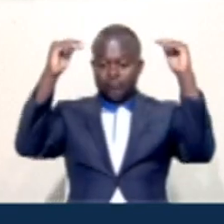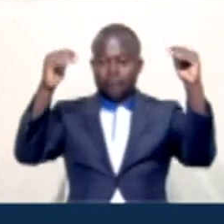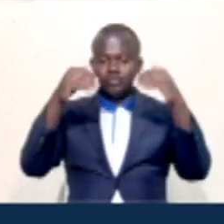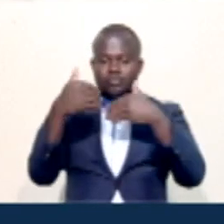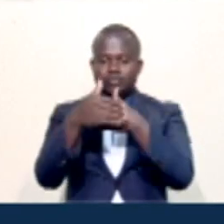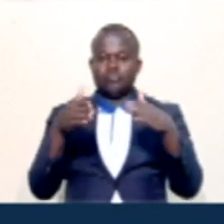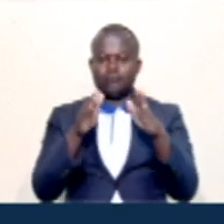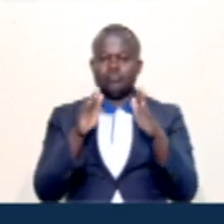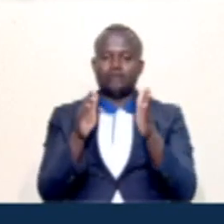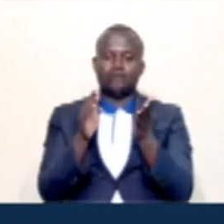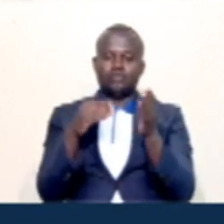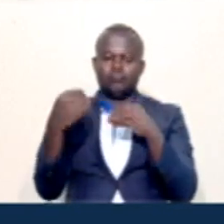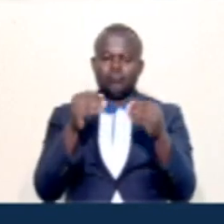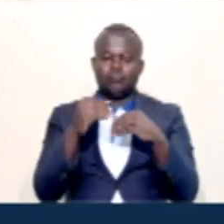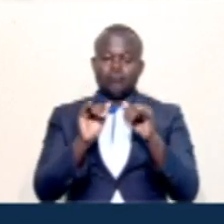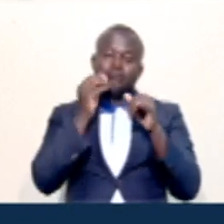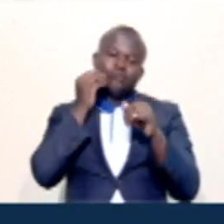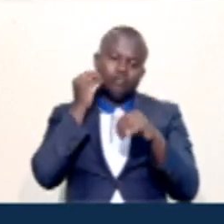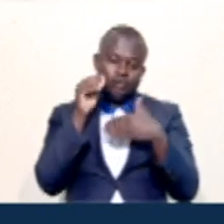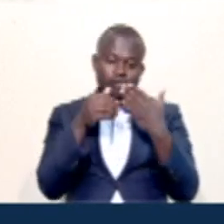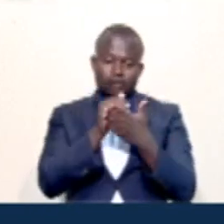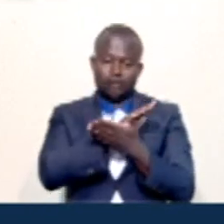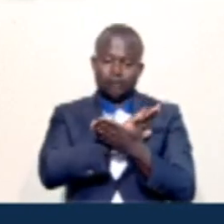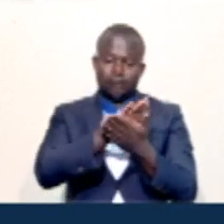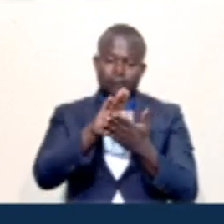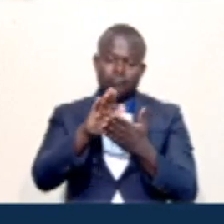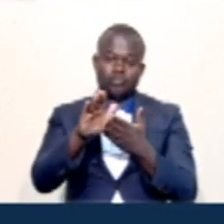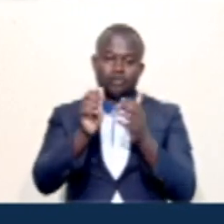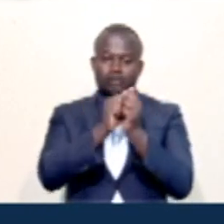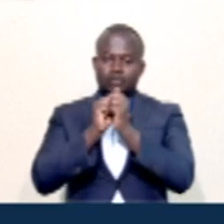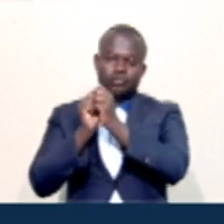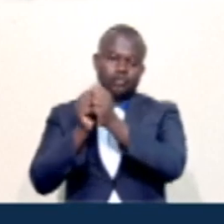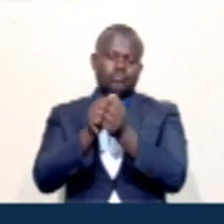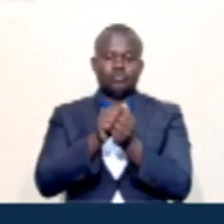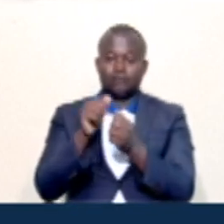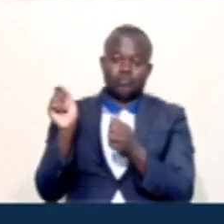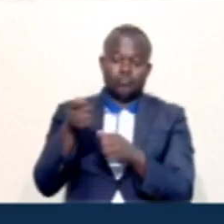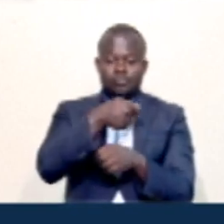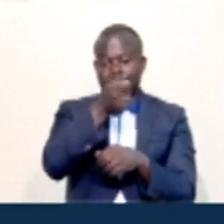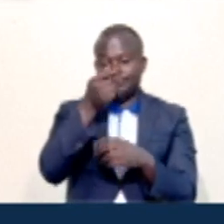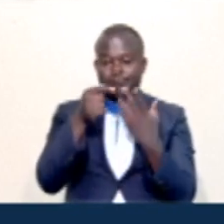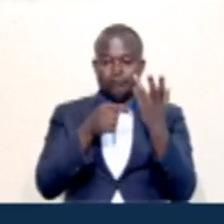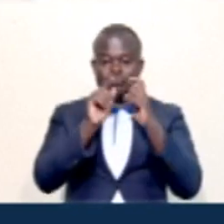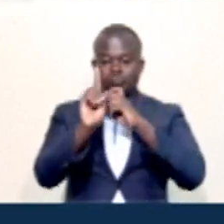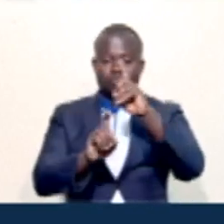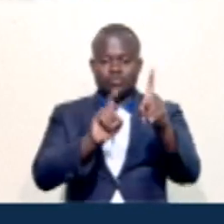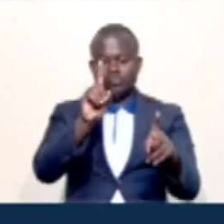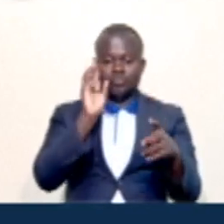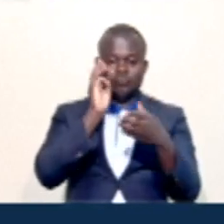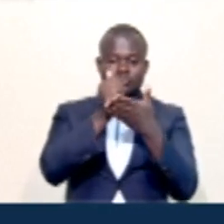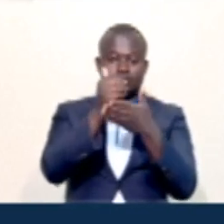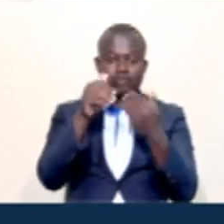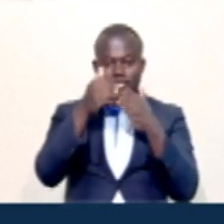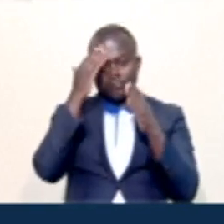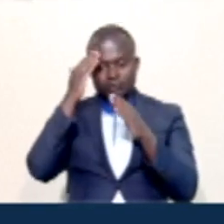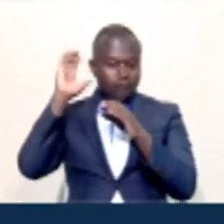w'ibyumba, ibikoresho biramba biri mu rugo, isuku n'isukura ndetse n'ibicanwa. Ibibazo byose bizabazwa bizafasha mu kumenya